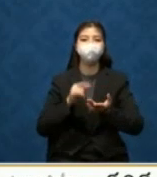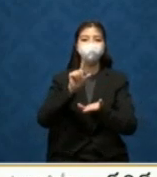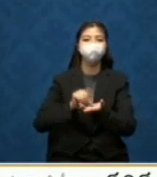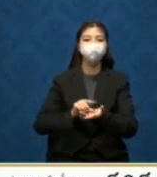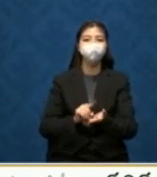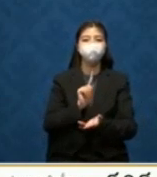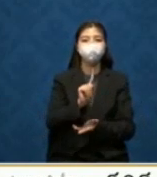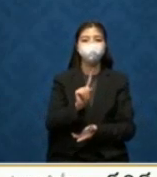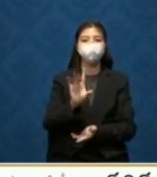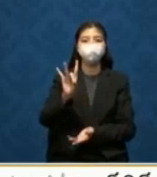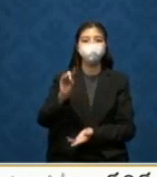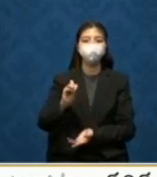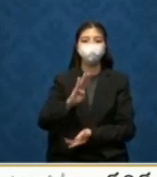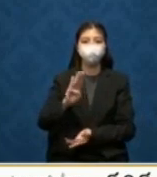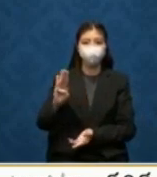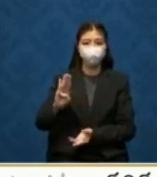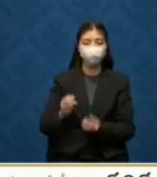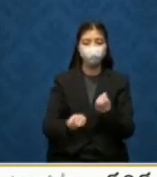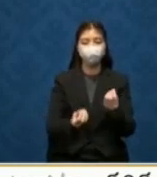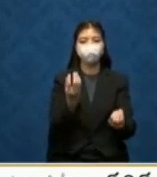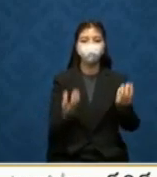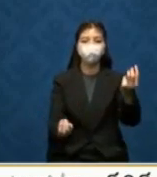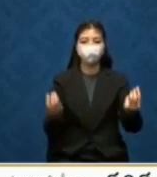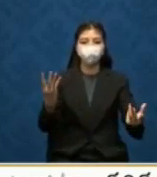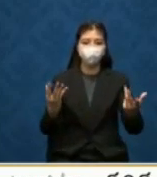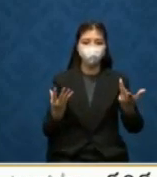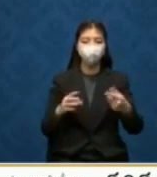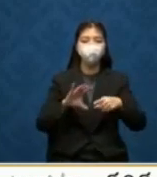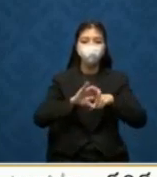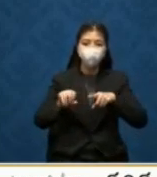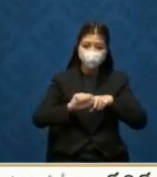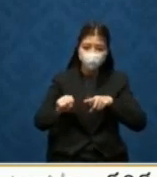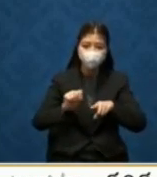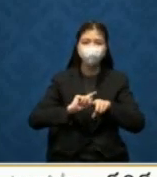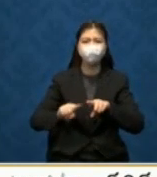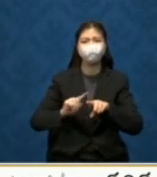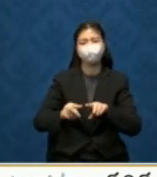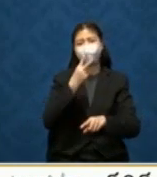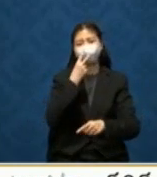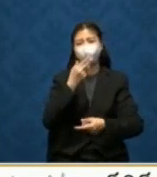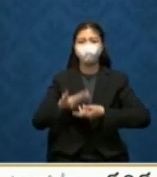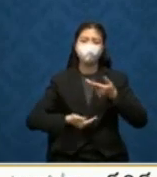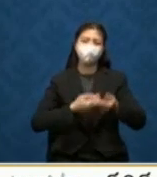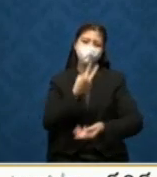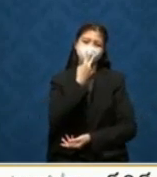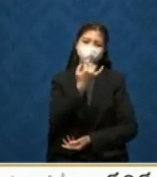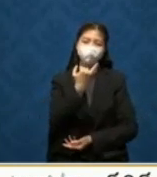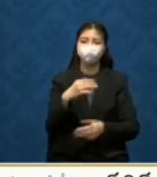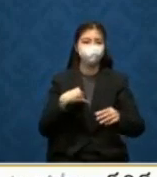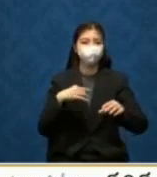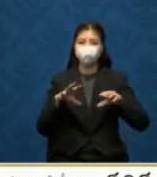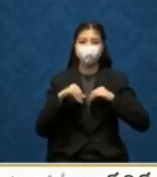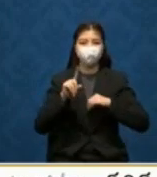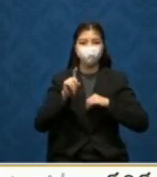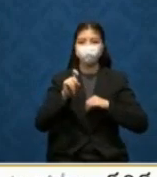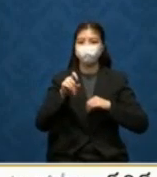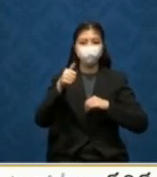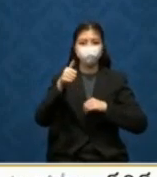ริมรั้วมัสยิดมีตนมีใบกระท้อมขายมันเป็นภาพที่ดูไม่ได้รับไม่